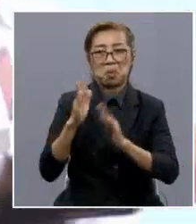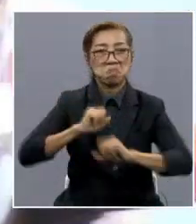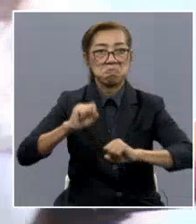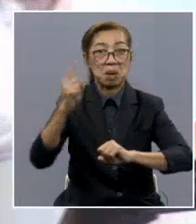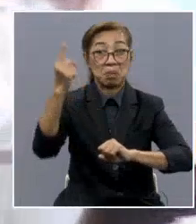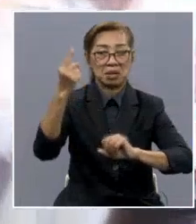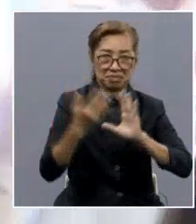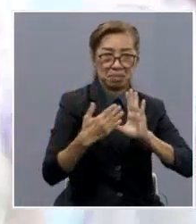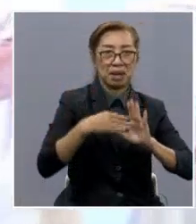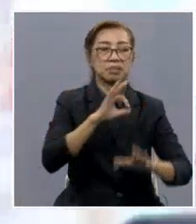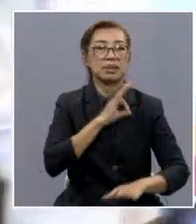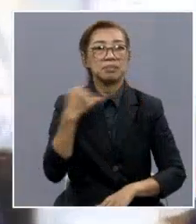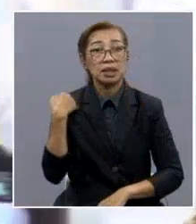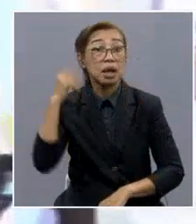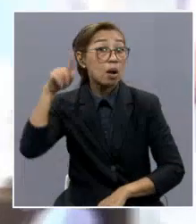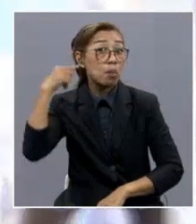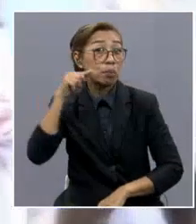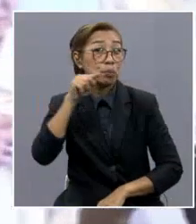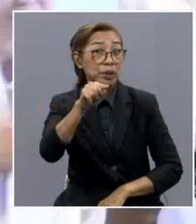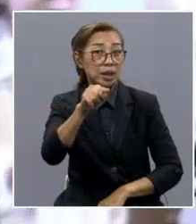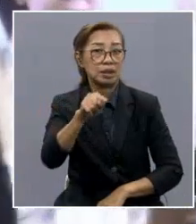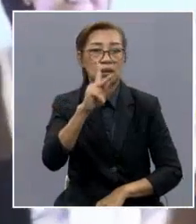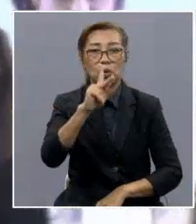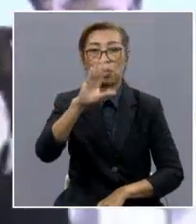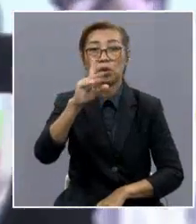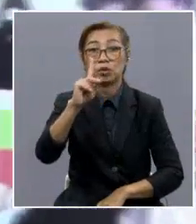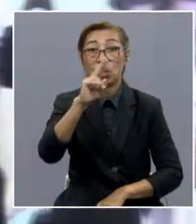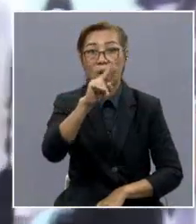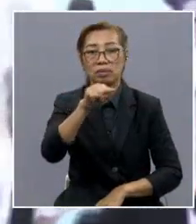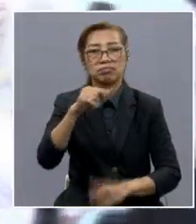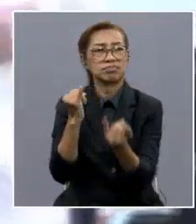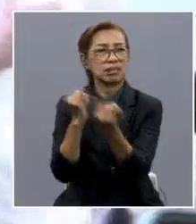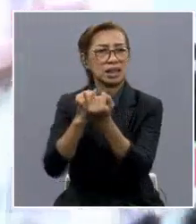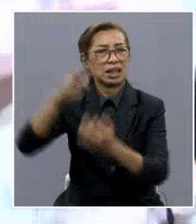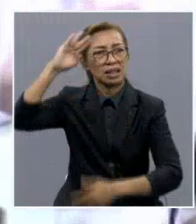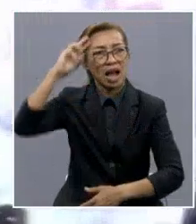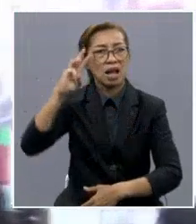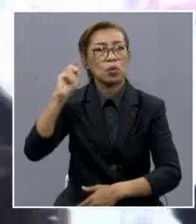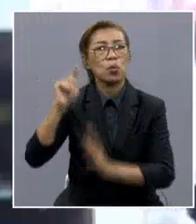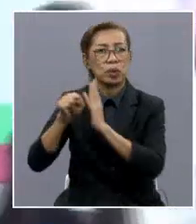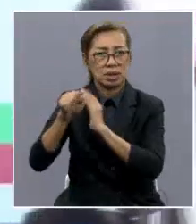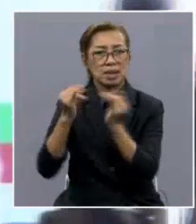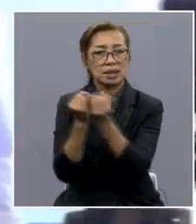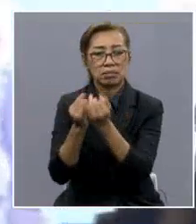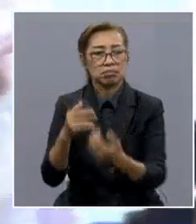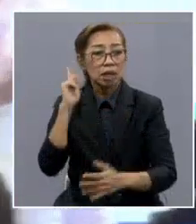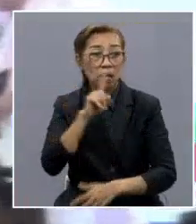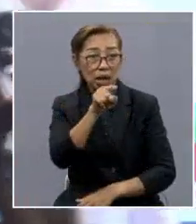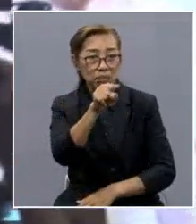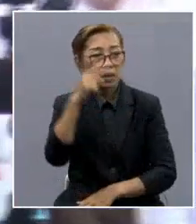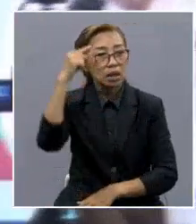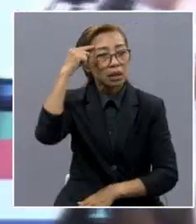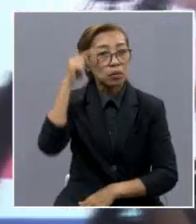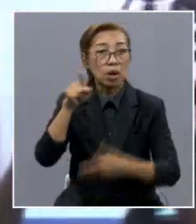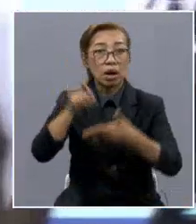ก็ถือว่าเป็นคนที่ใกล้ชิดกับพลเอกวิทย์หรือว่าเสน้อยนะคะทีนี้พอไปถามว่าในฐานะคนที่ใกล้ชิดเนี่ยคาดหวังใน